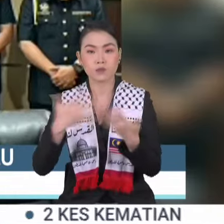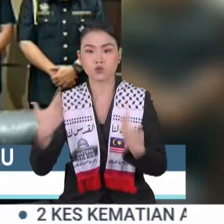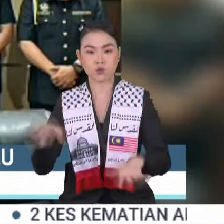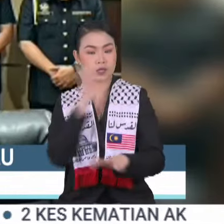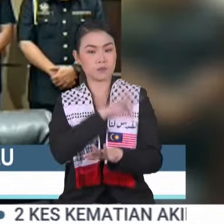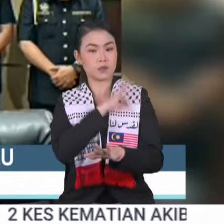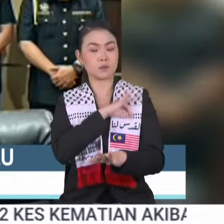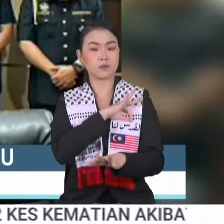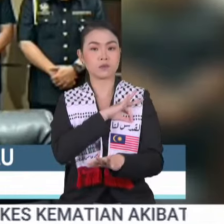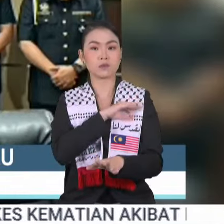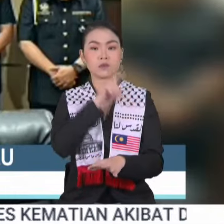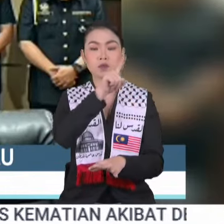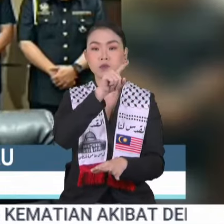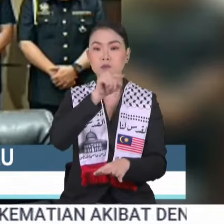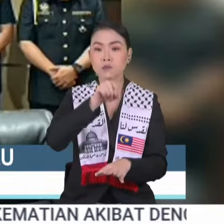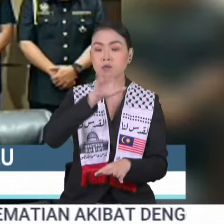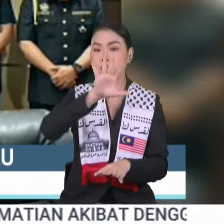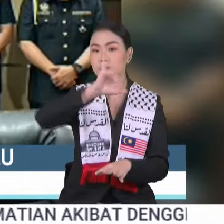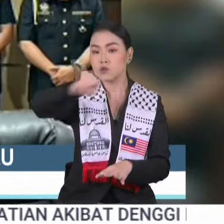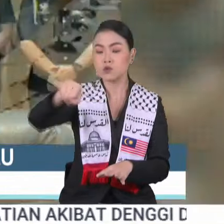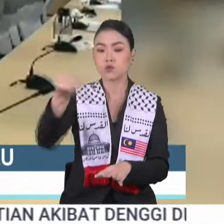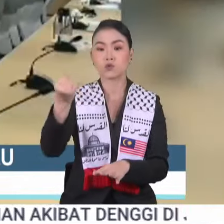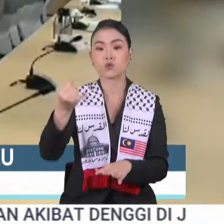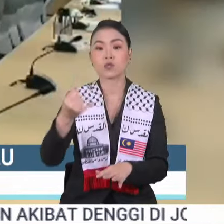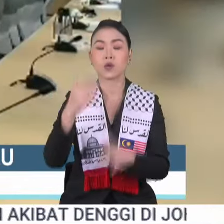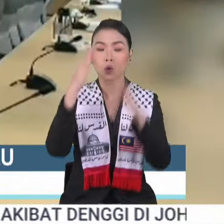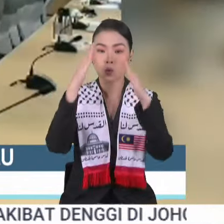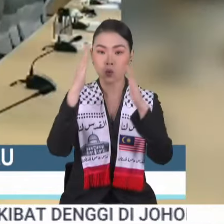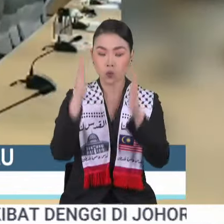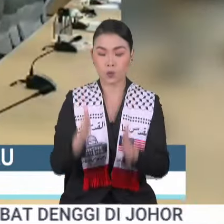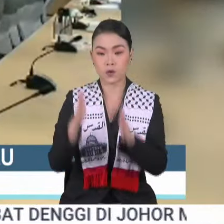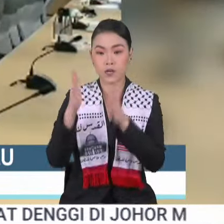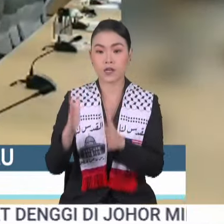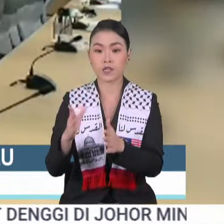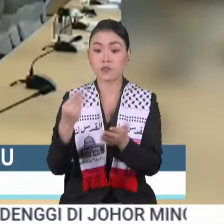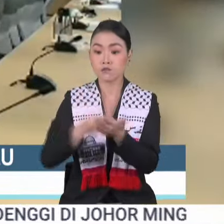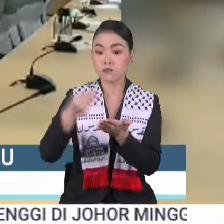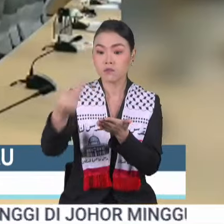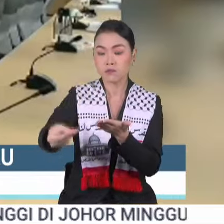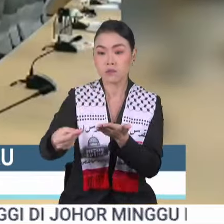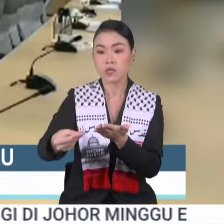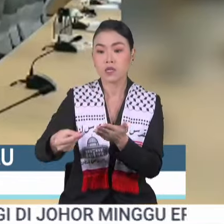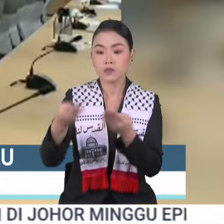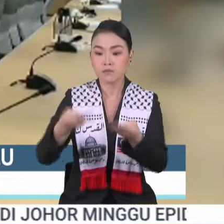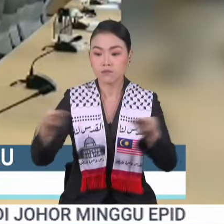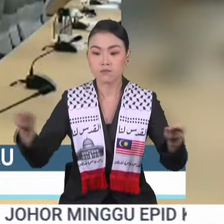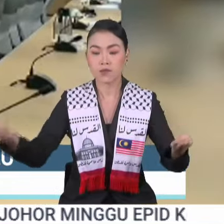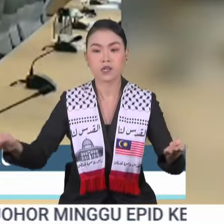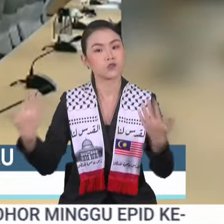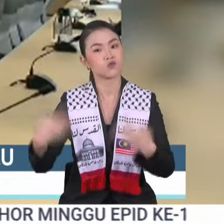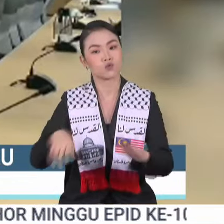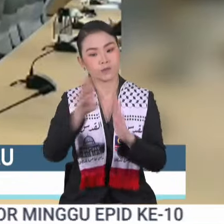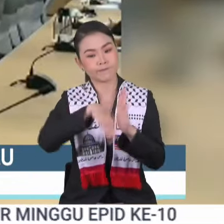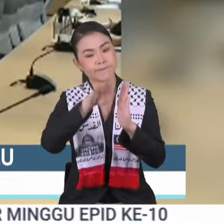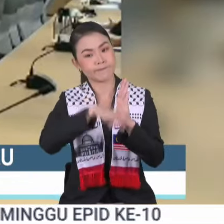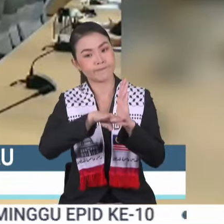1.5 juta ketua isi rumah membeli barangan keperluan asas harian yang telah disubsidi